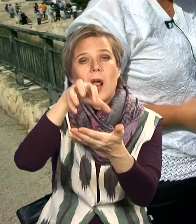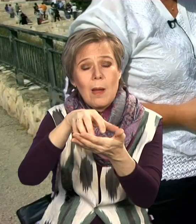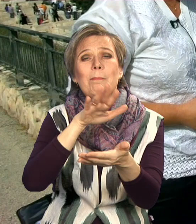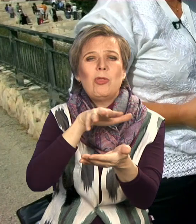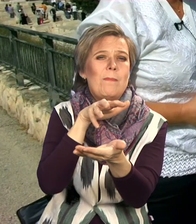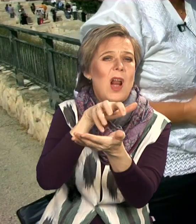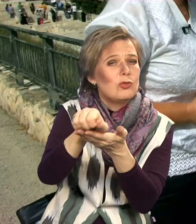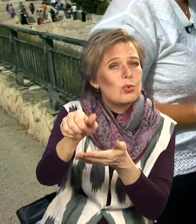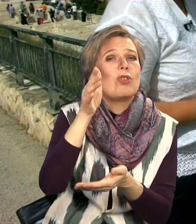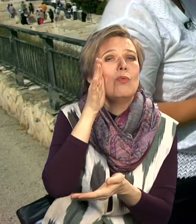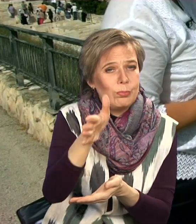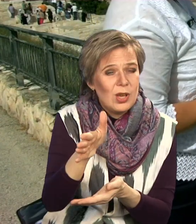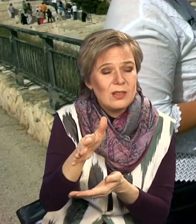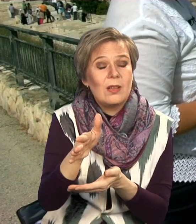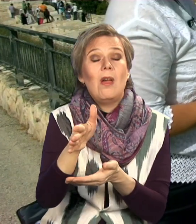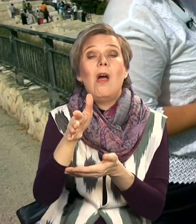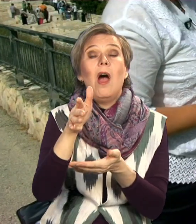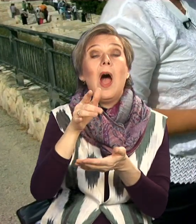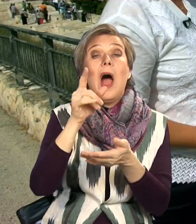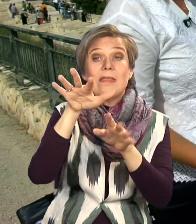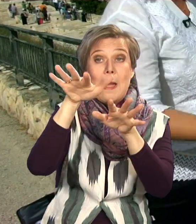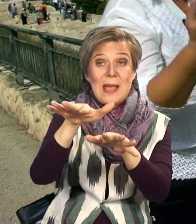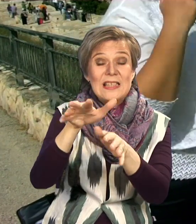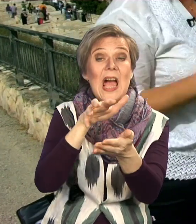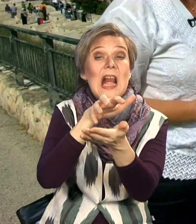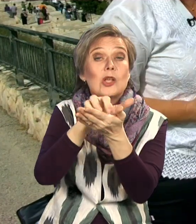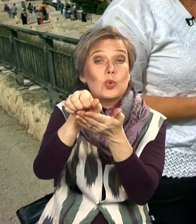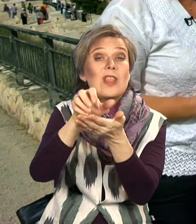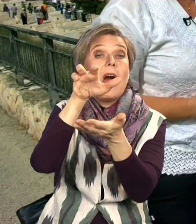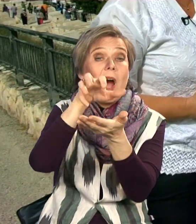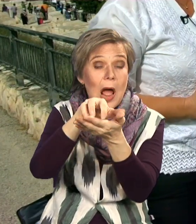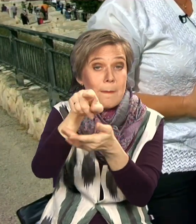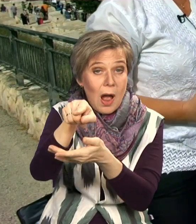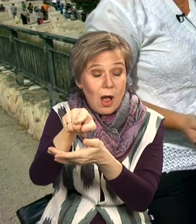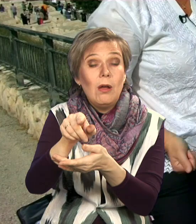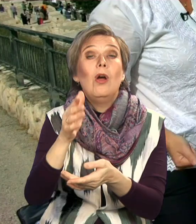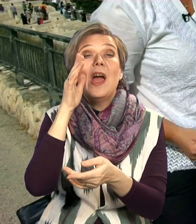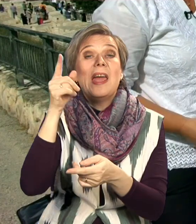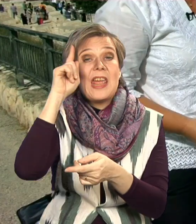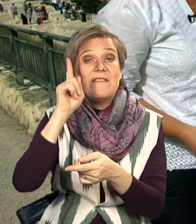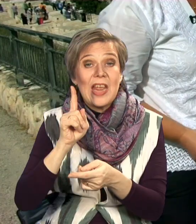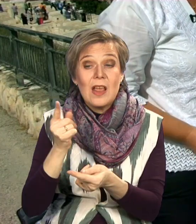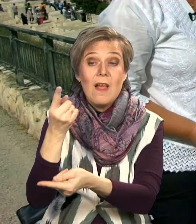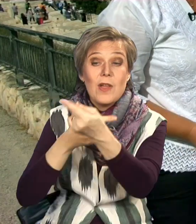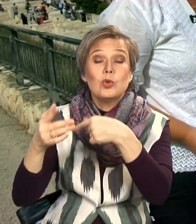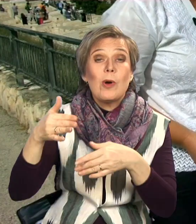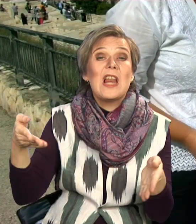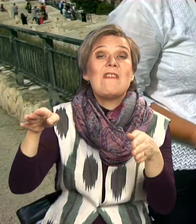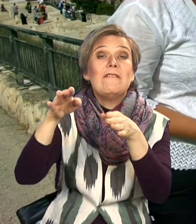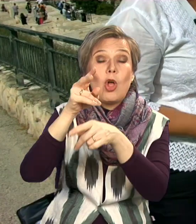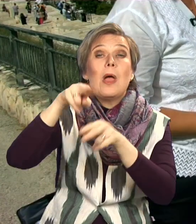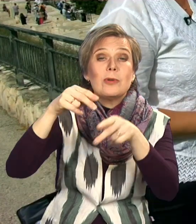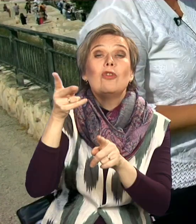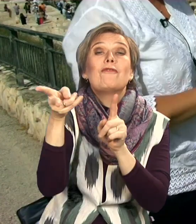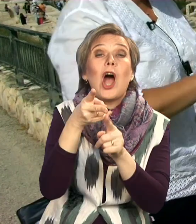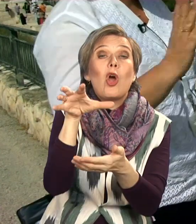разрушен вавилонянами. На месте разрушенного храма Соломона евреи, вернувшиеся из Вавилона, построят второй